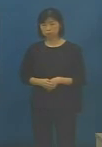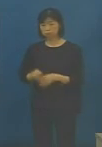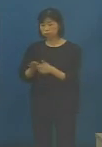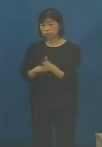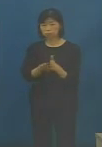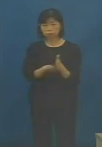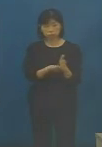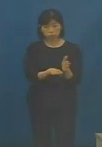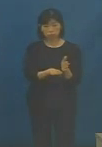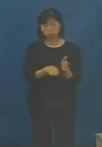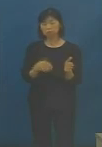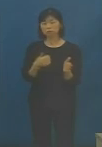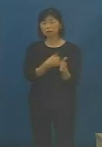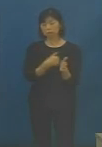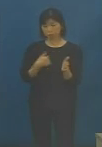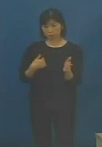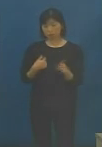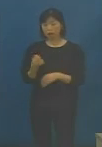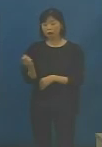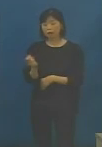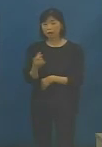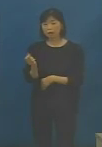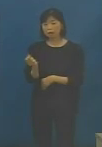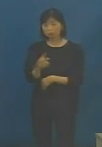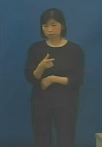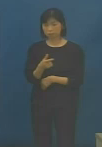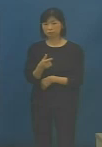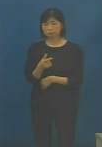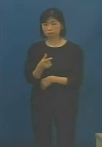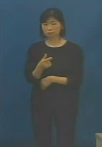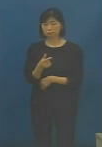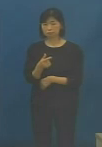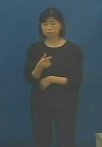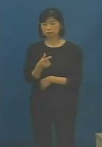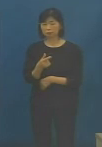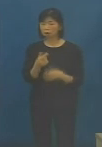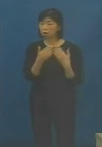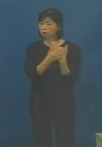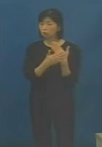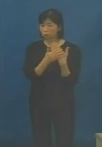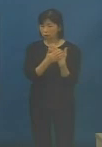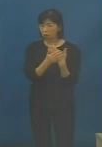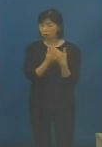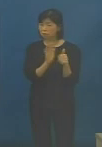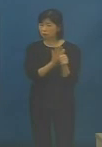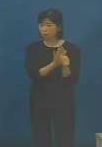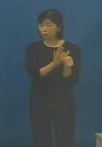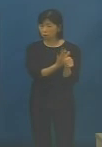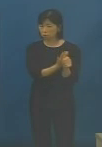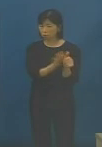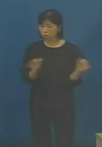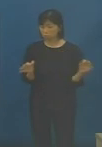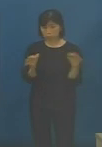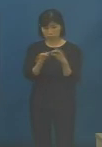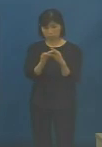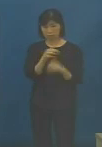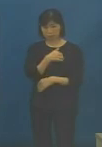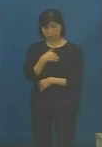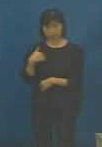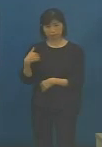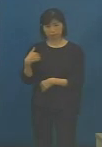ので、極めて早く、その療養サポートにたどり着くことができるようになります